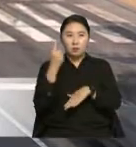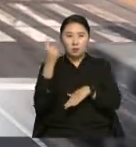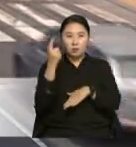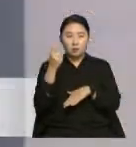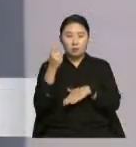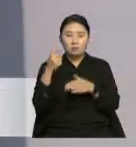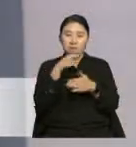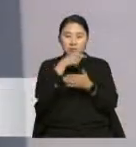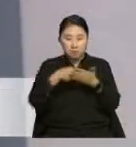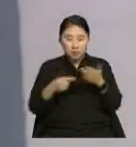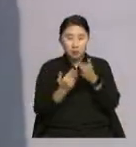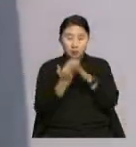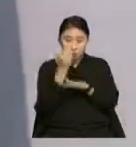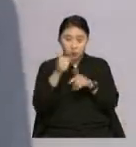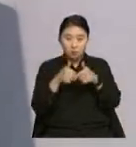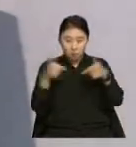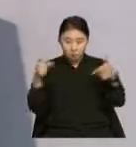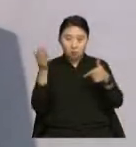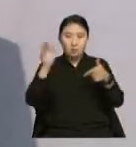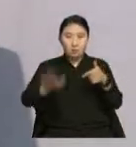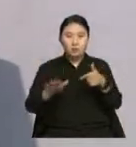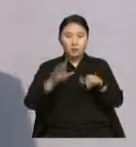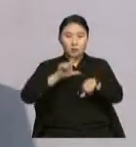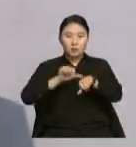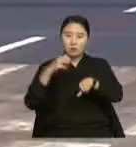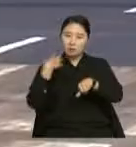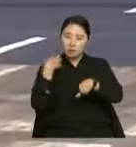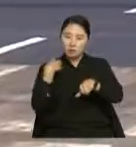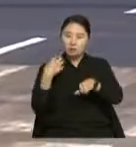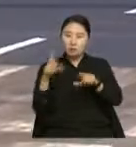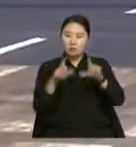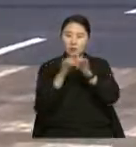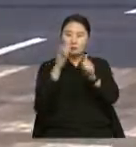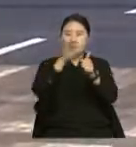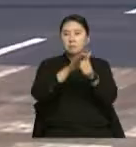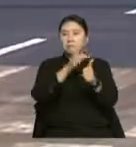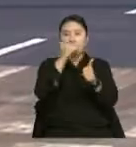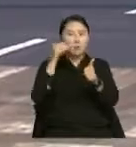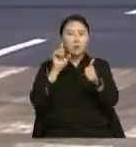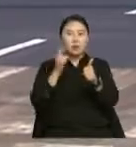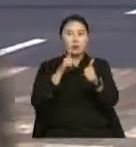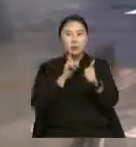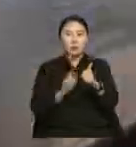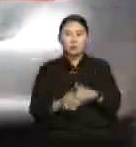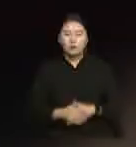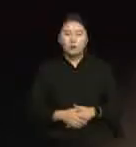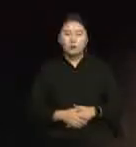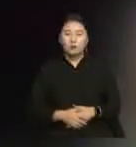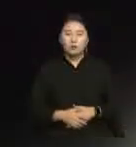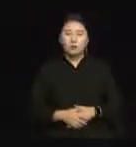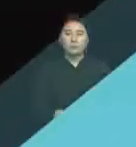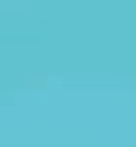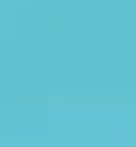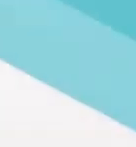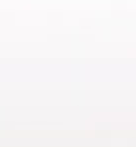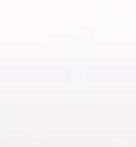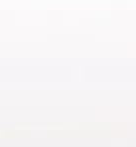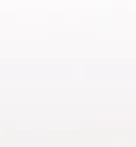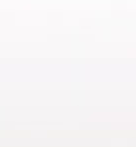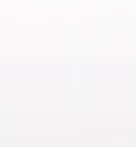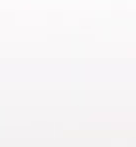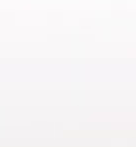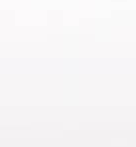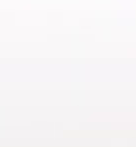증가하고 있는 것은 사실이나 이 같은 적자 책임을 시민들에게 전가하는 것은 바람직하지 않다고 덧붙였습니다 음